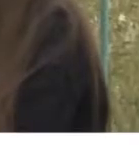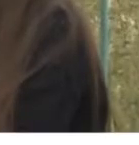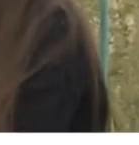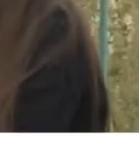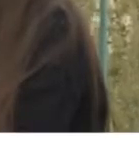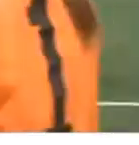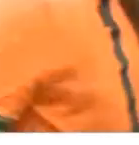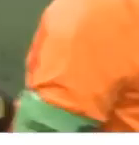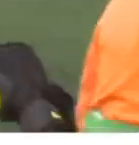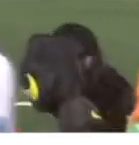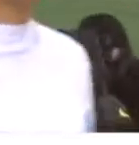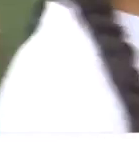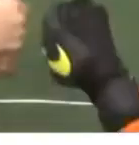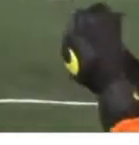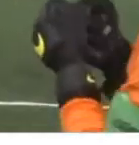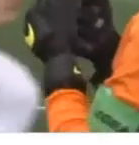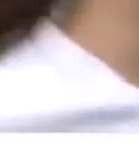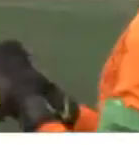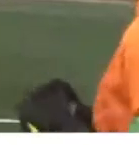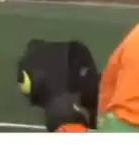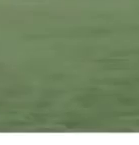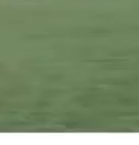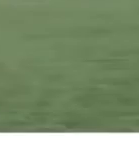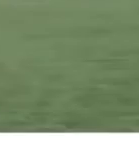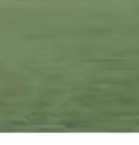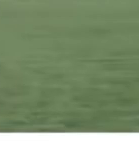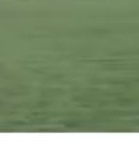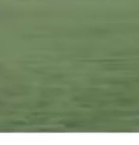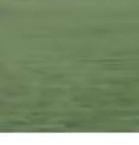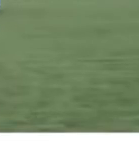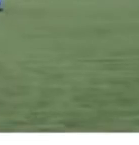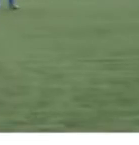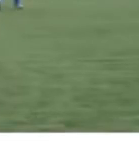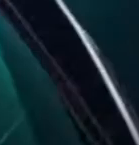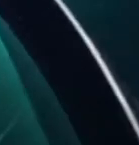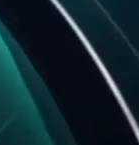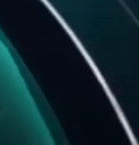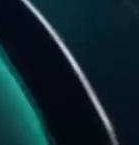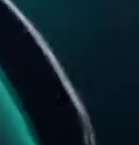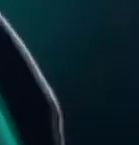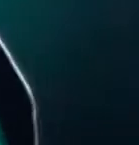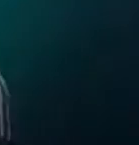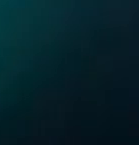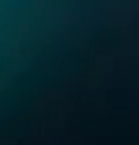Қазақстан Республикасының чемпионаты өтуде. Ол жайында мен Қалымбек Мұхамеджанов әңгімелейтін боламын.